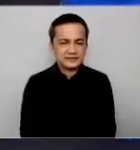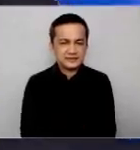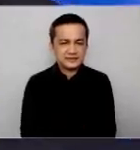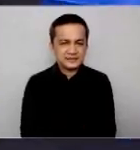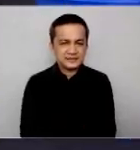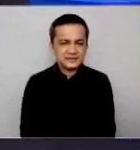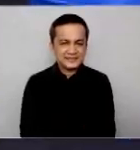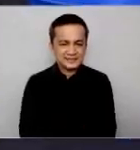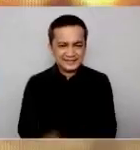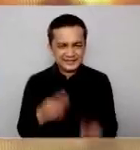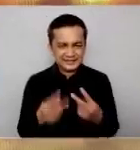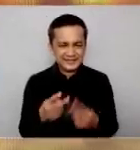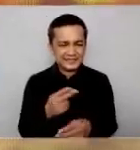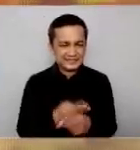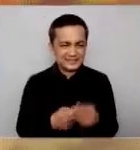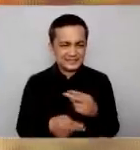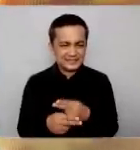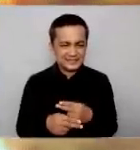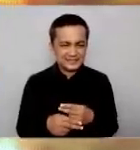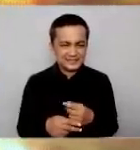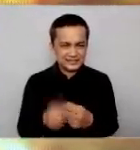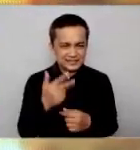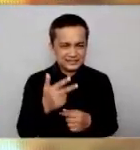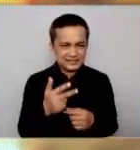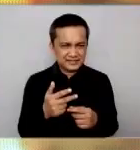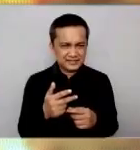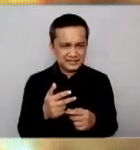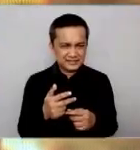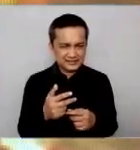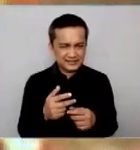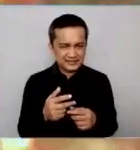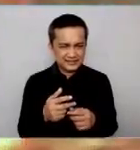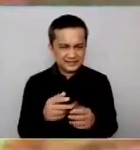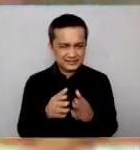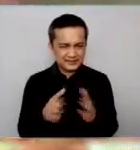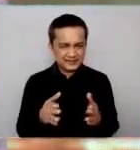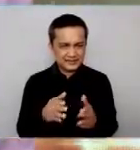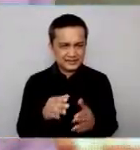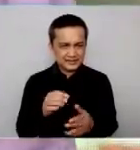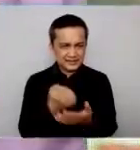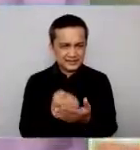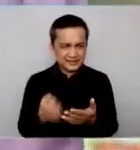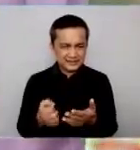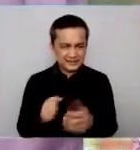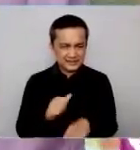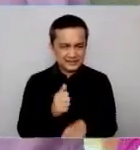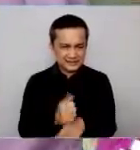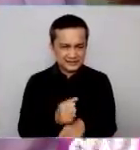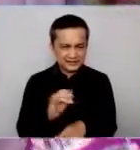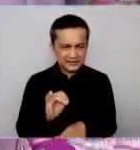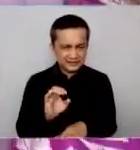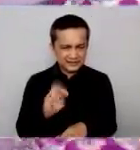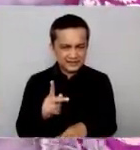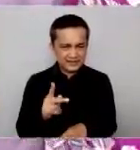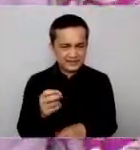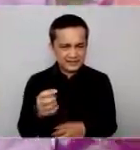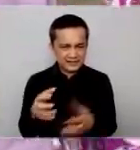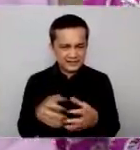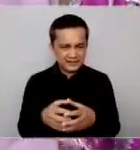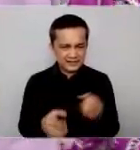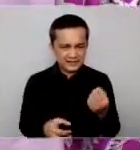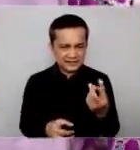Meron po tayong three major equipment sa stocking. Okay. Kung una ay ang set of cups which consists of 12.